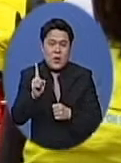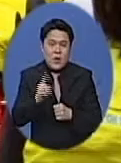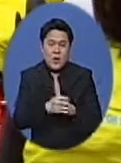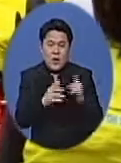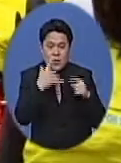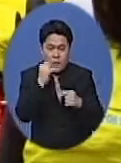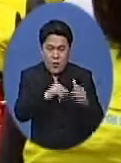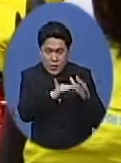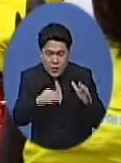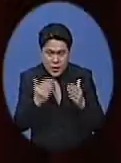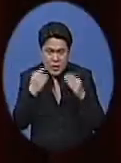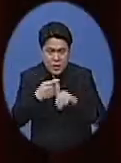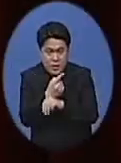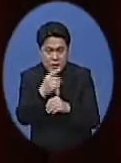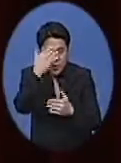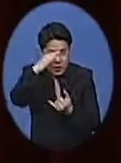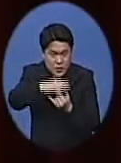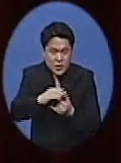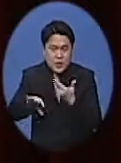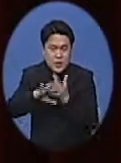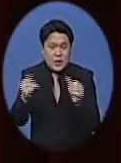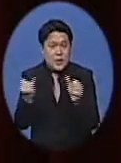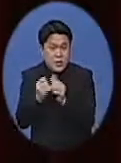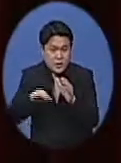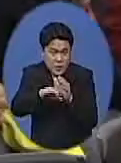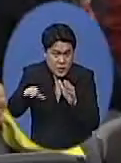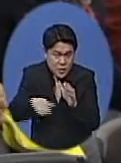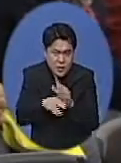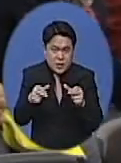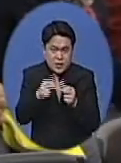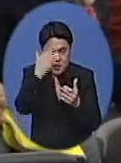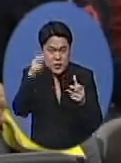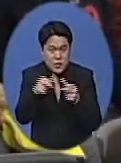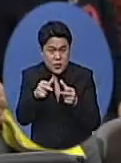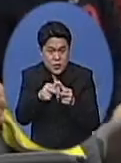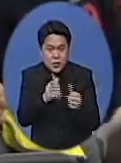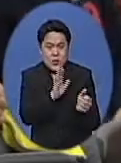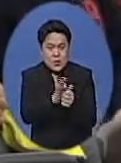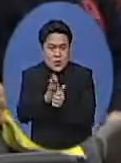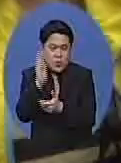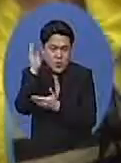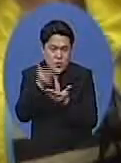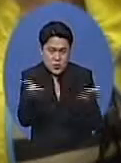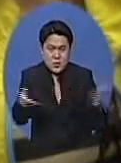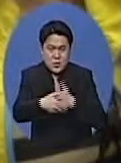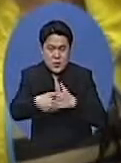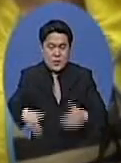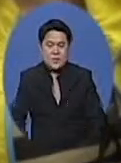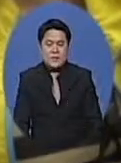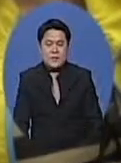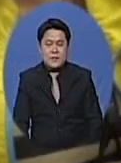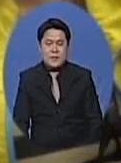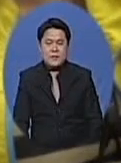청소년, 다문화 가정, 장애 청소년 등을 대상으로 확대될 예정입니다. 복지TV 뉴스